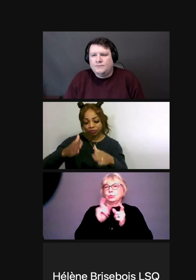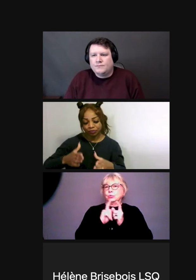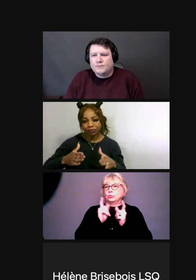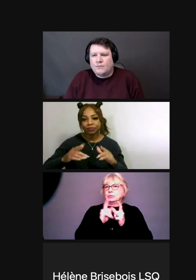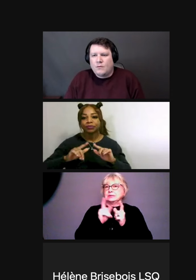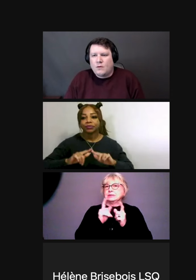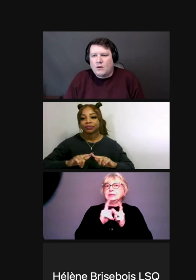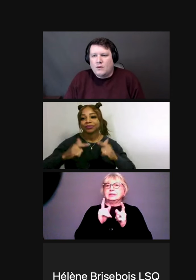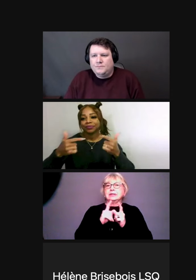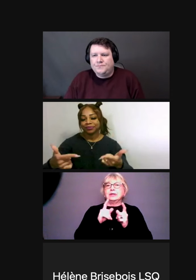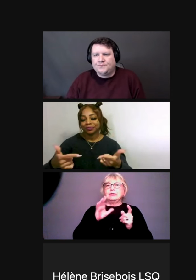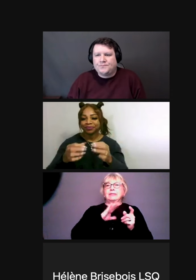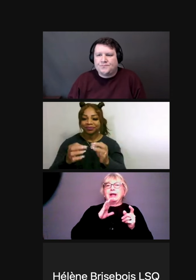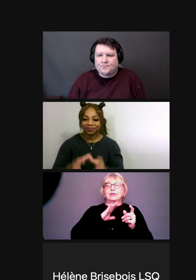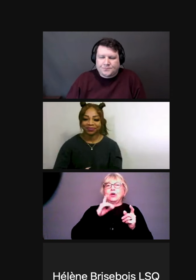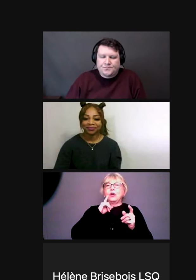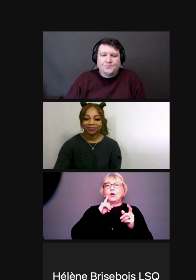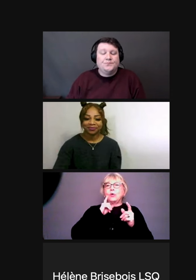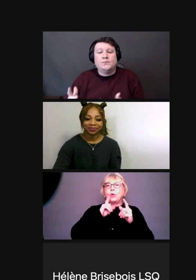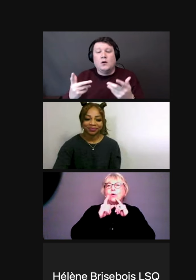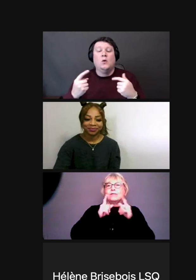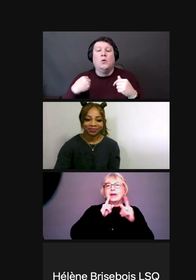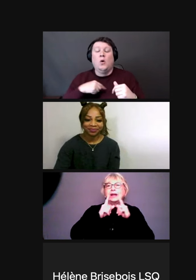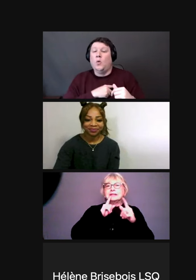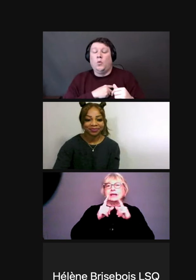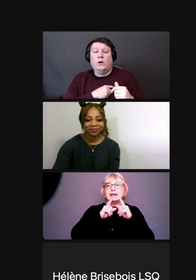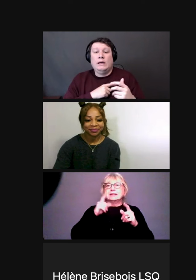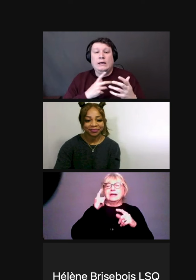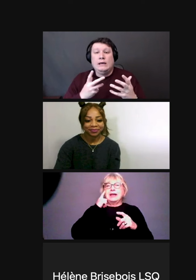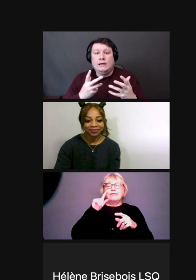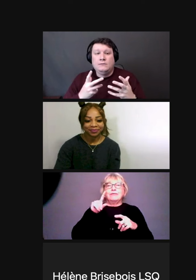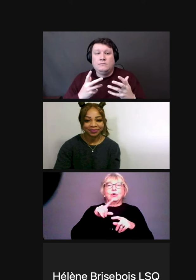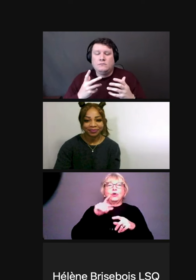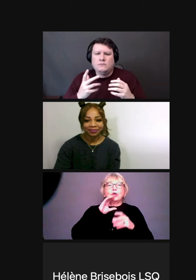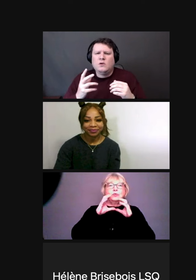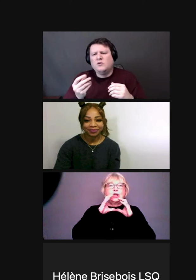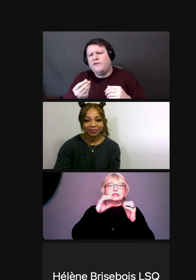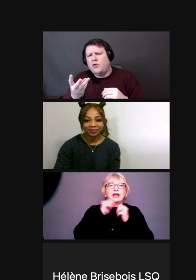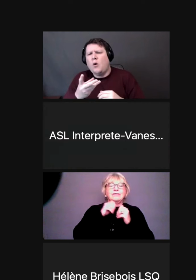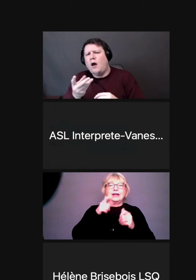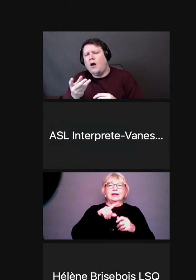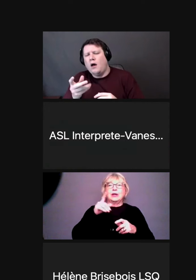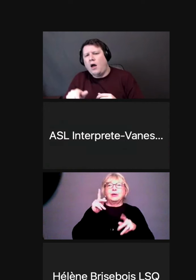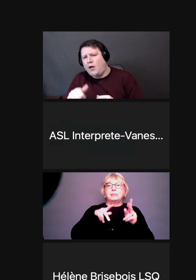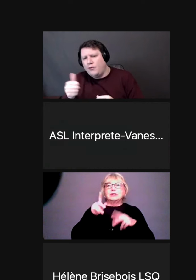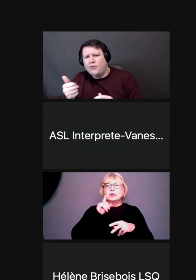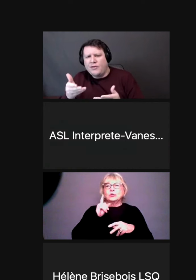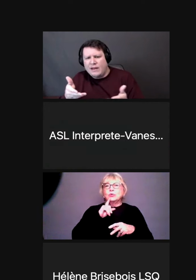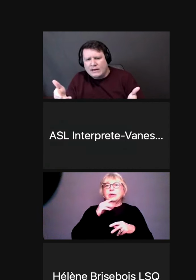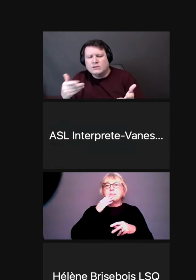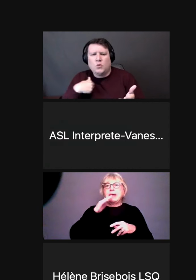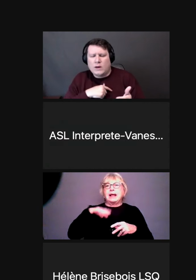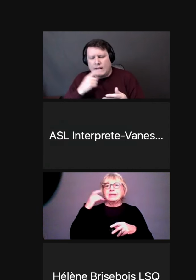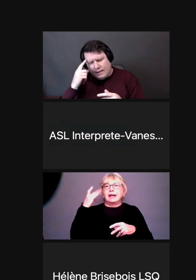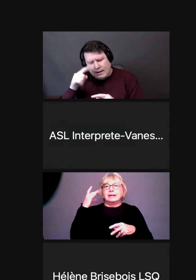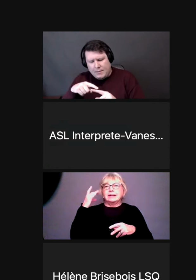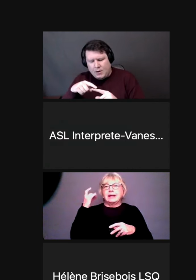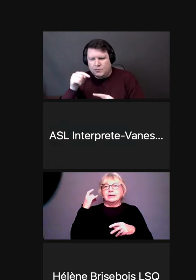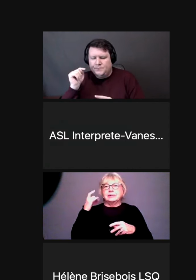également des conversations avec la communauté des personnes sourdes et malentendantes. et ça allait au-delà de ça.